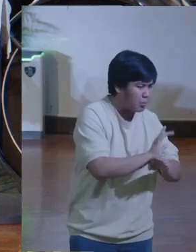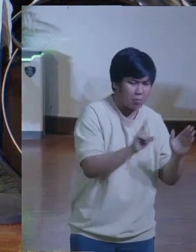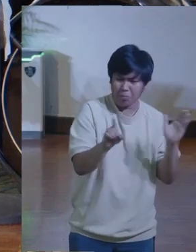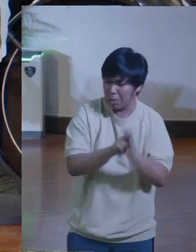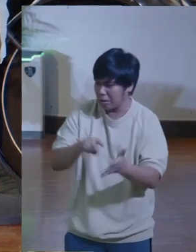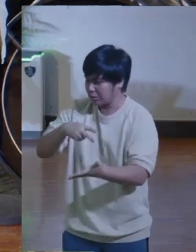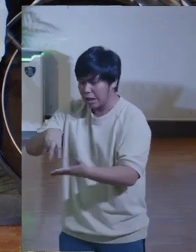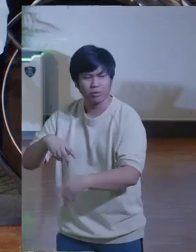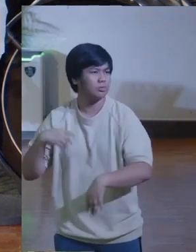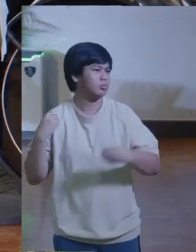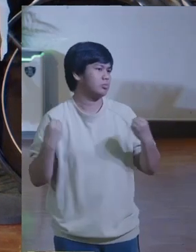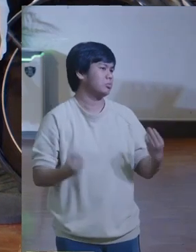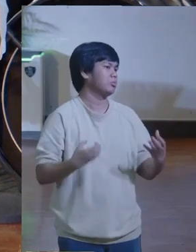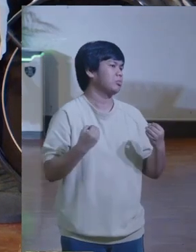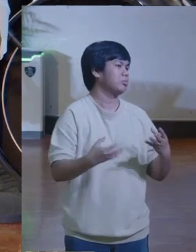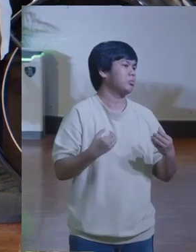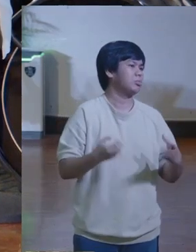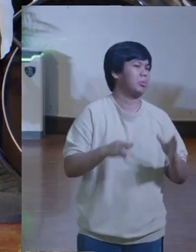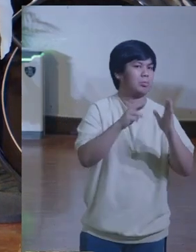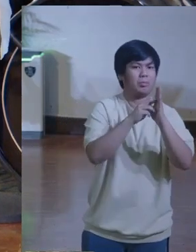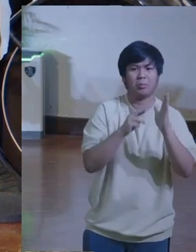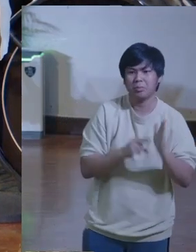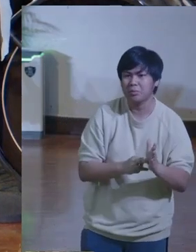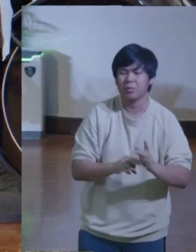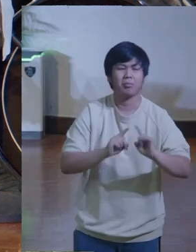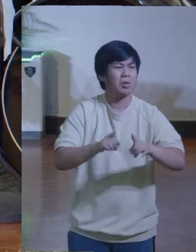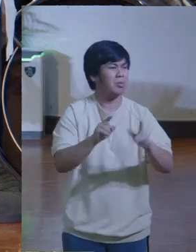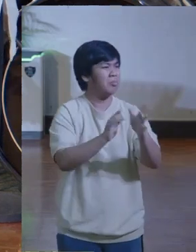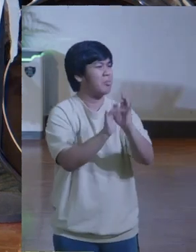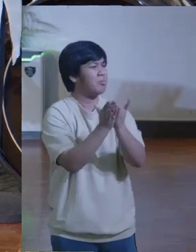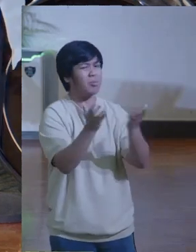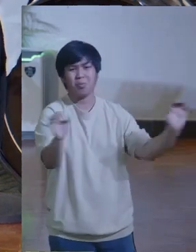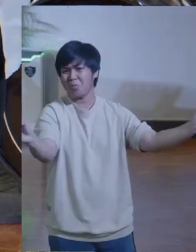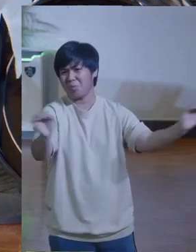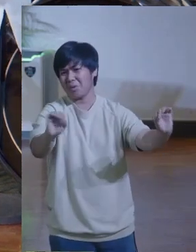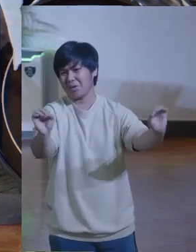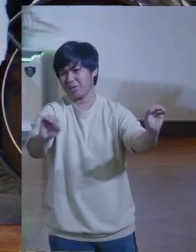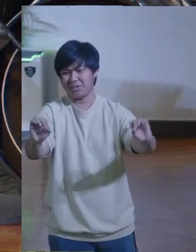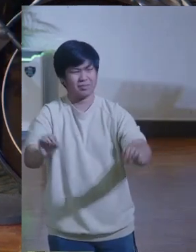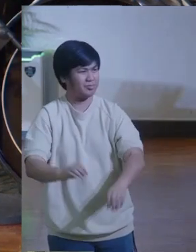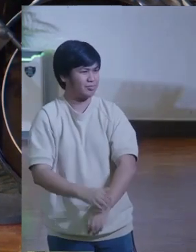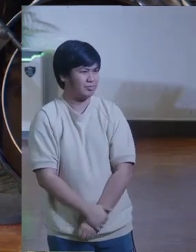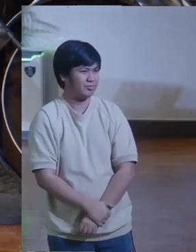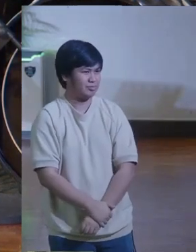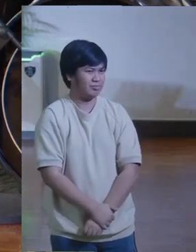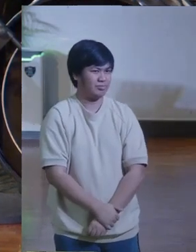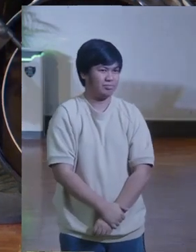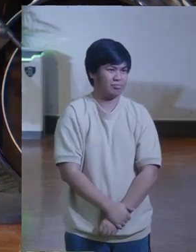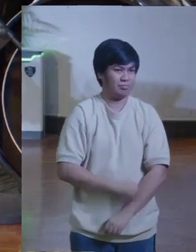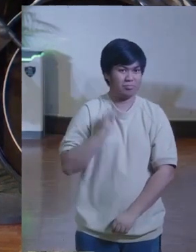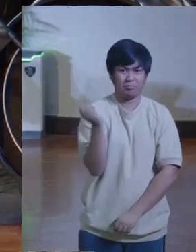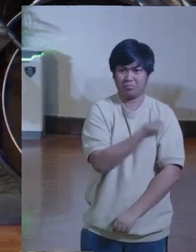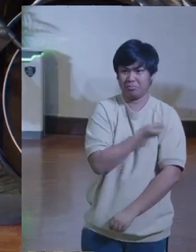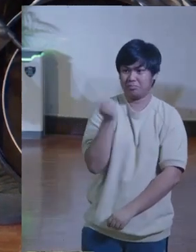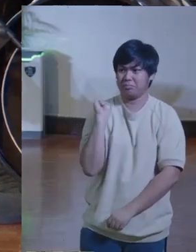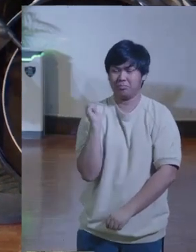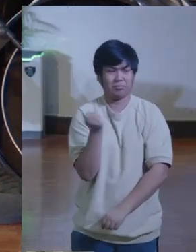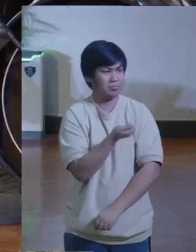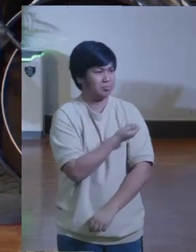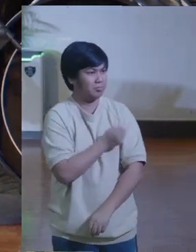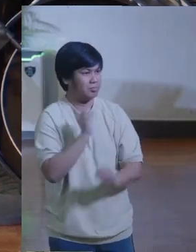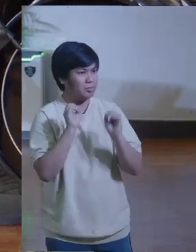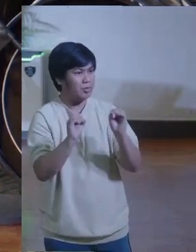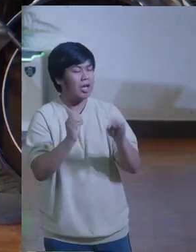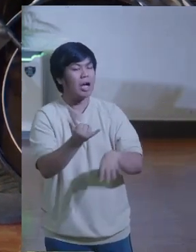pong ganong requirement sa Biblia. Yung pong katuruan na ito ng penance ay dahil sa